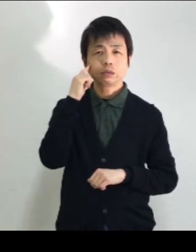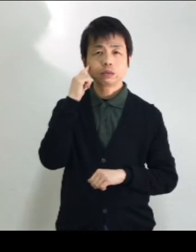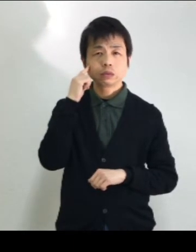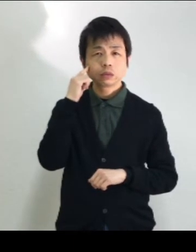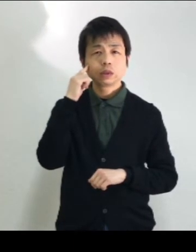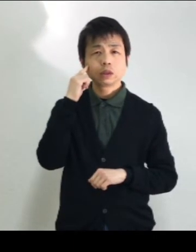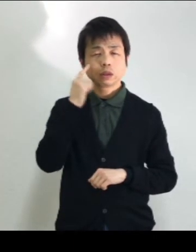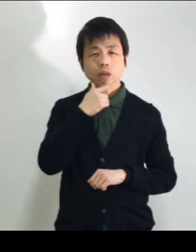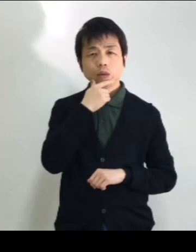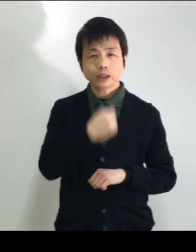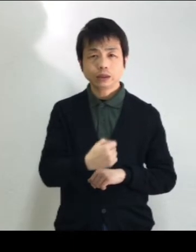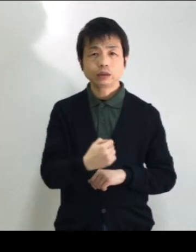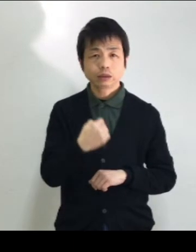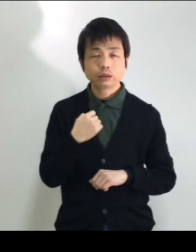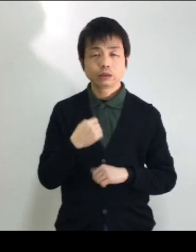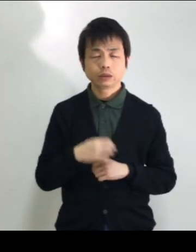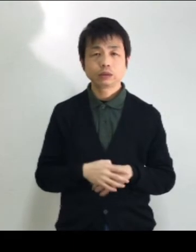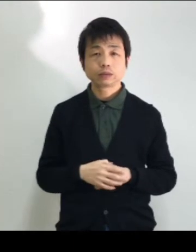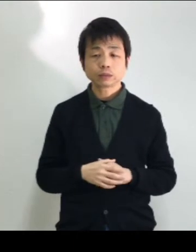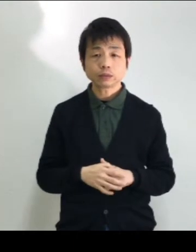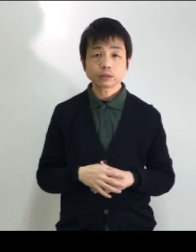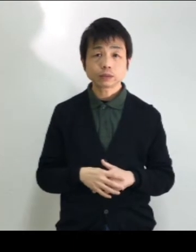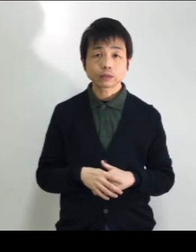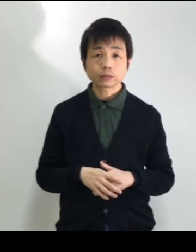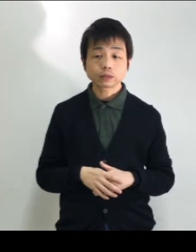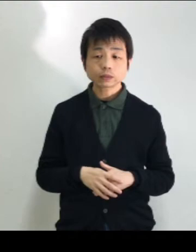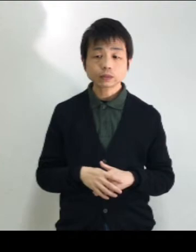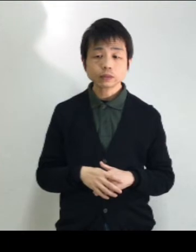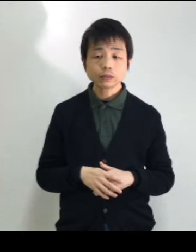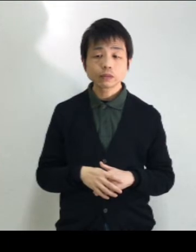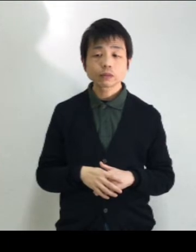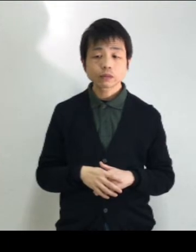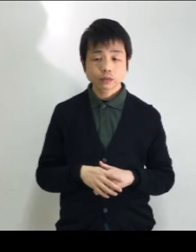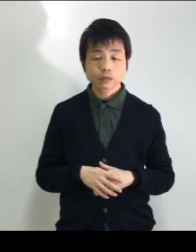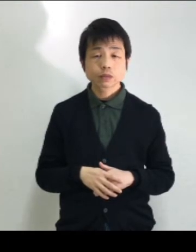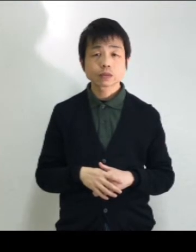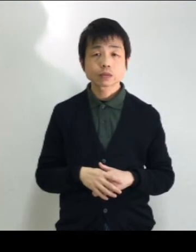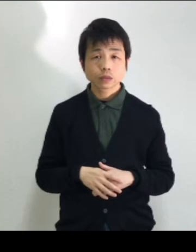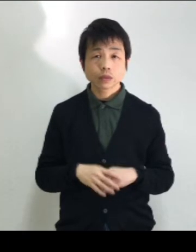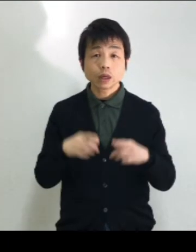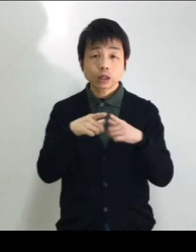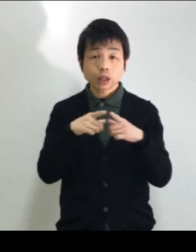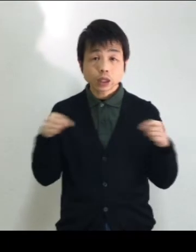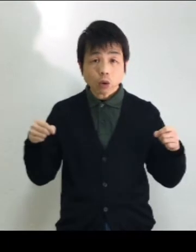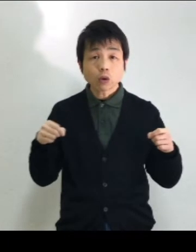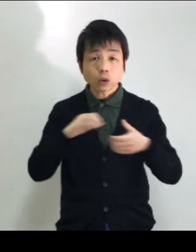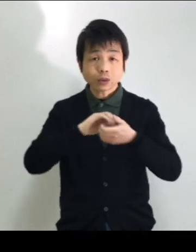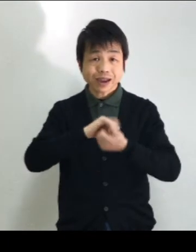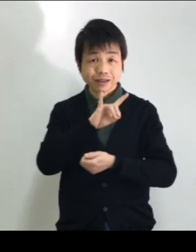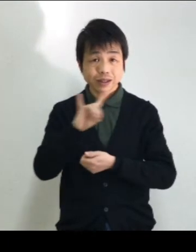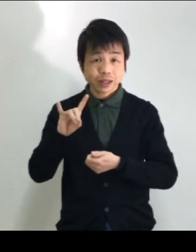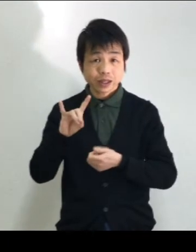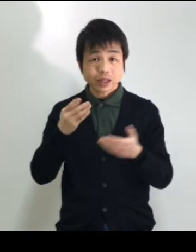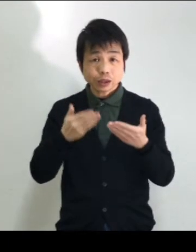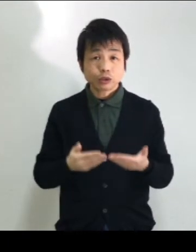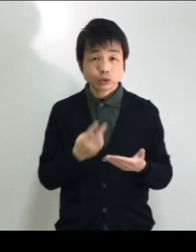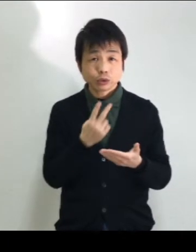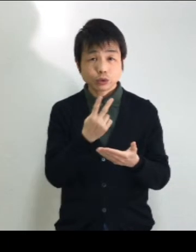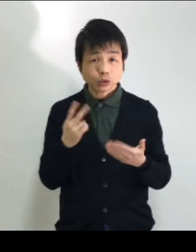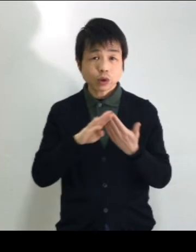えてほしいんですよね。重度じゃないかもしれない。日本の定義の障害